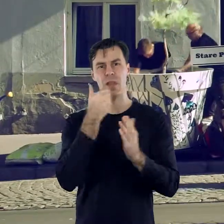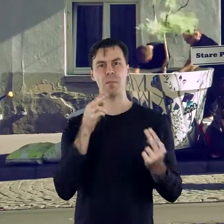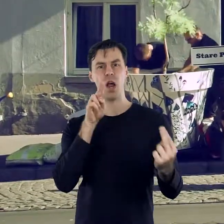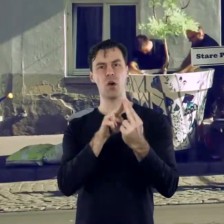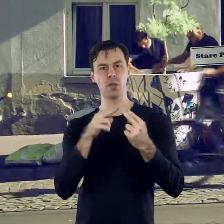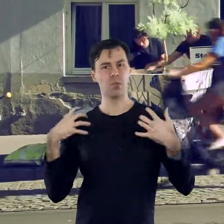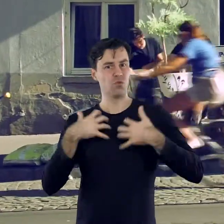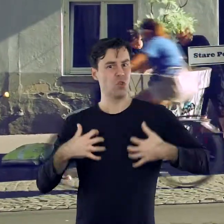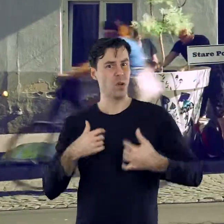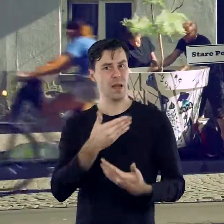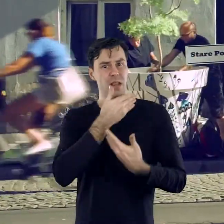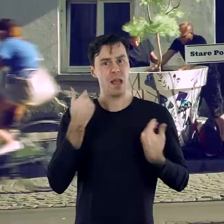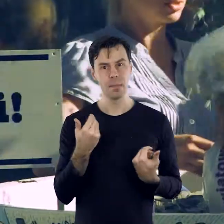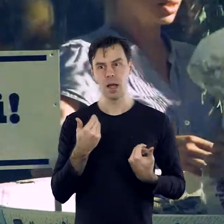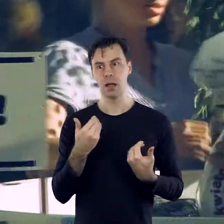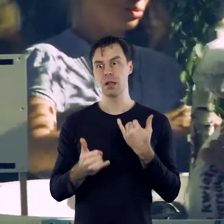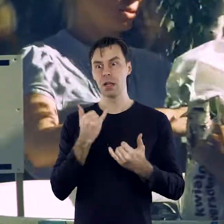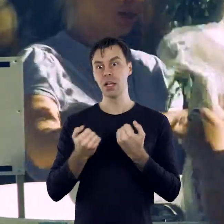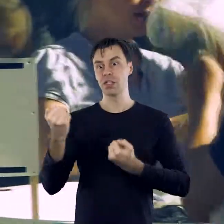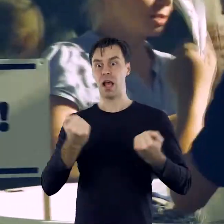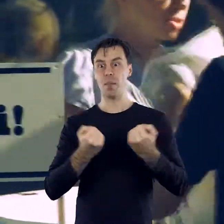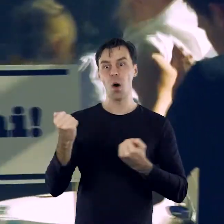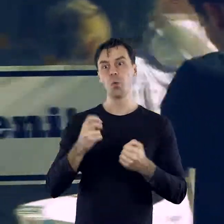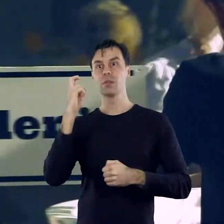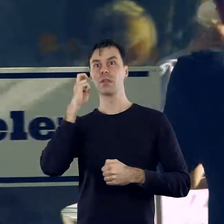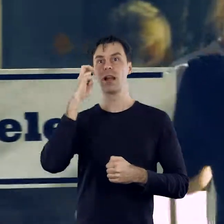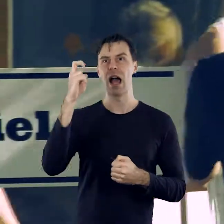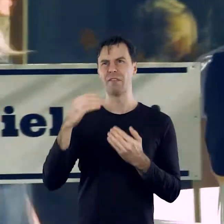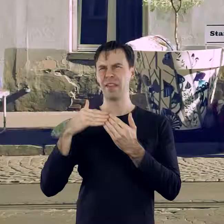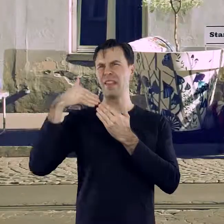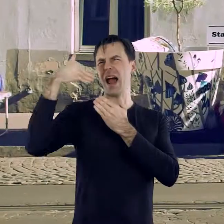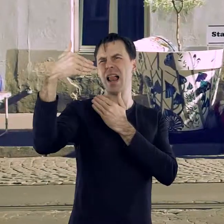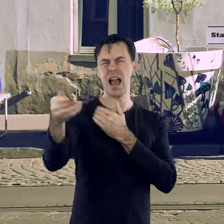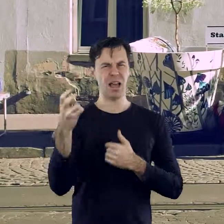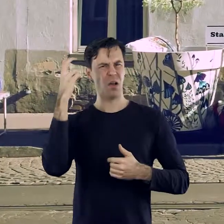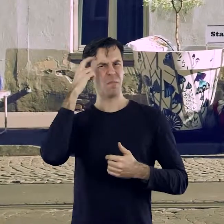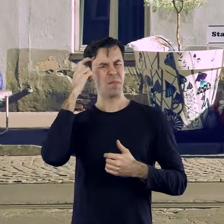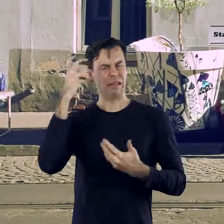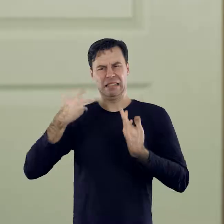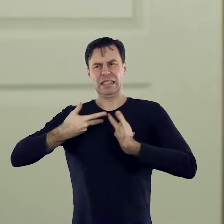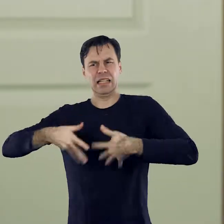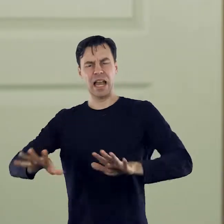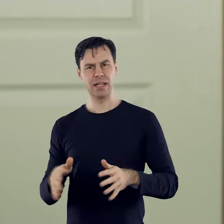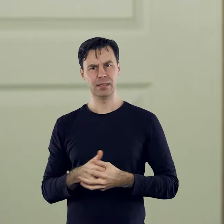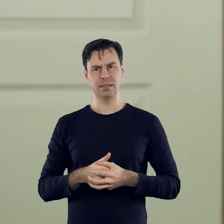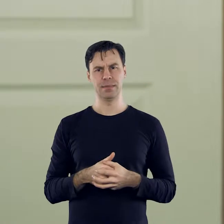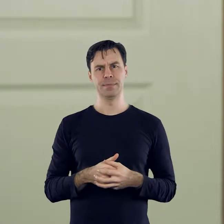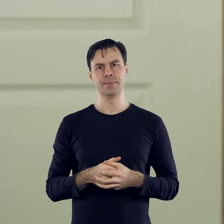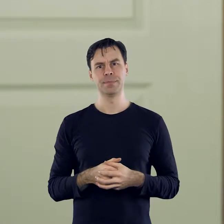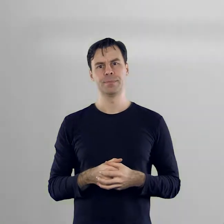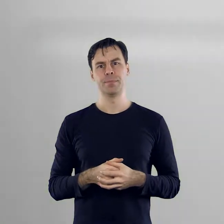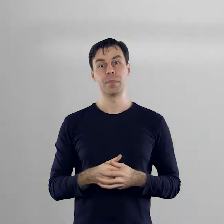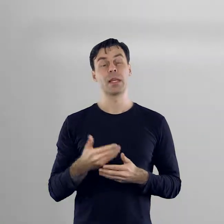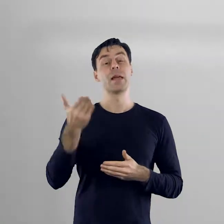z przyrodą, a konieczność wybrania się samochodem czy choćby nawet tramwajem do parku to nie jest to, czego byśmy